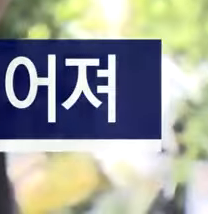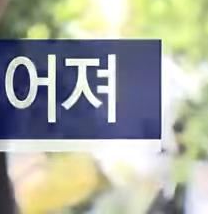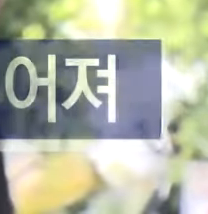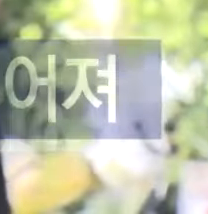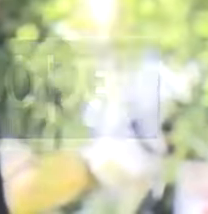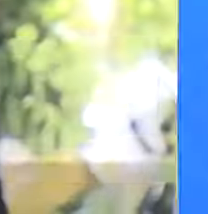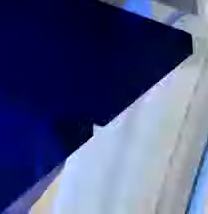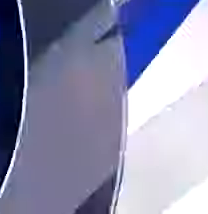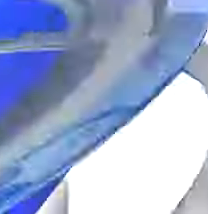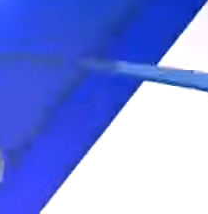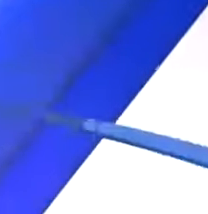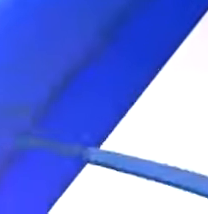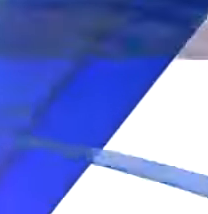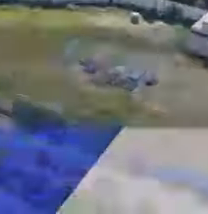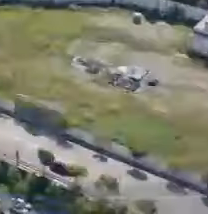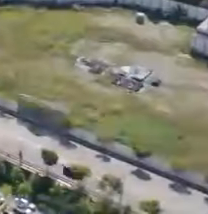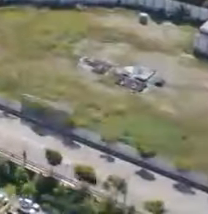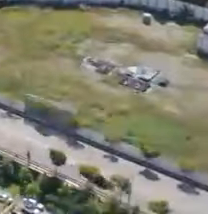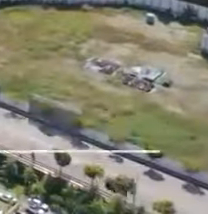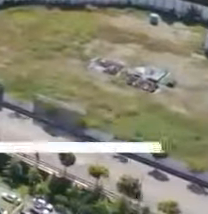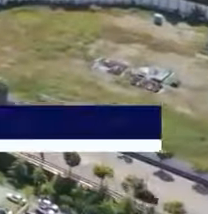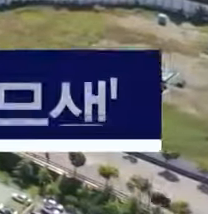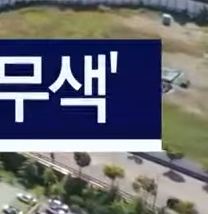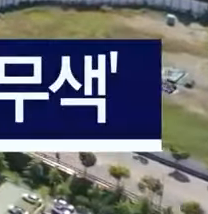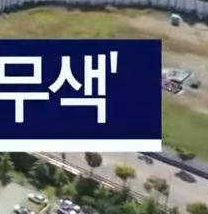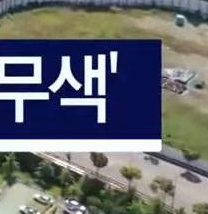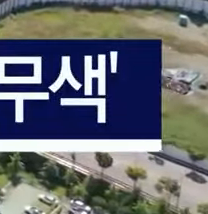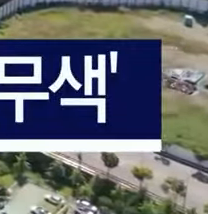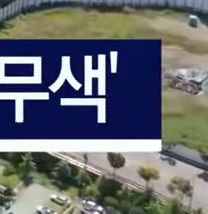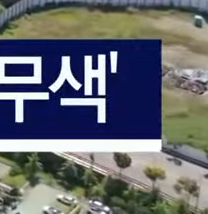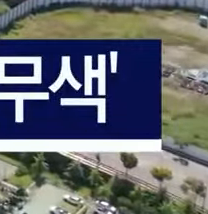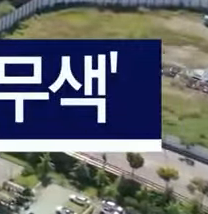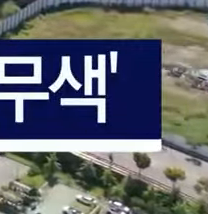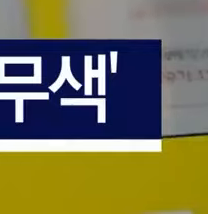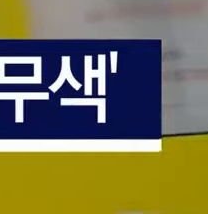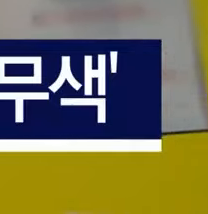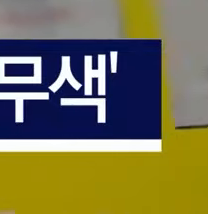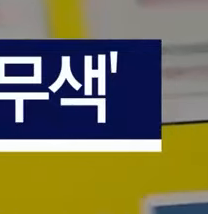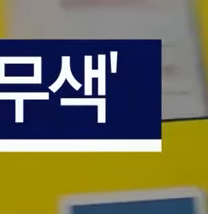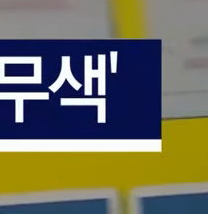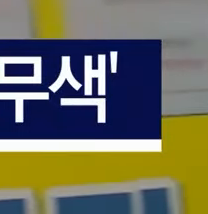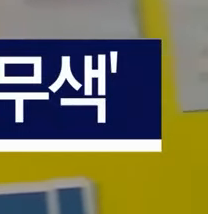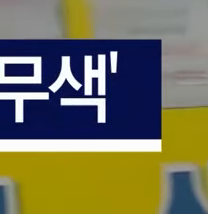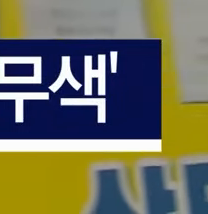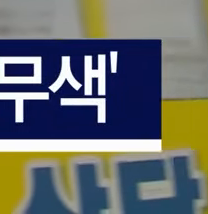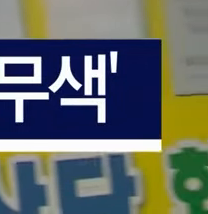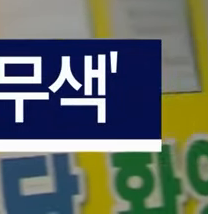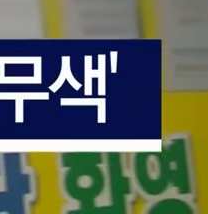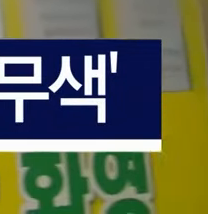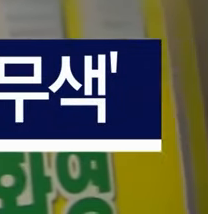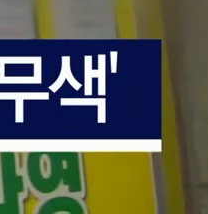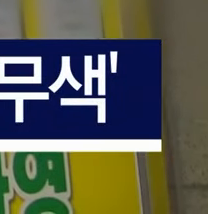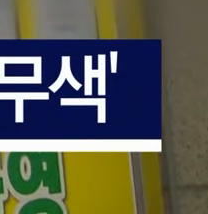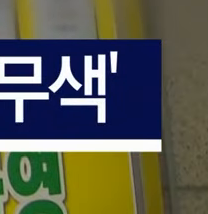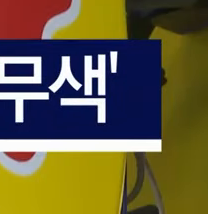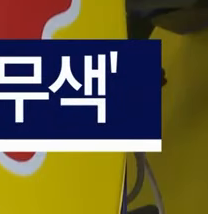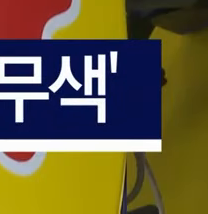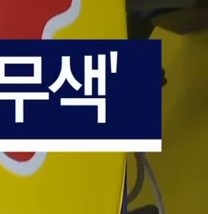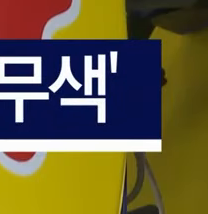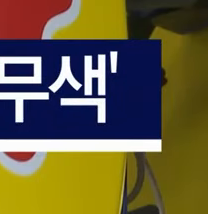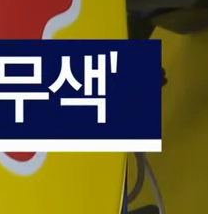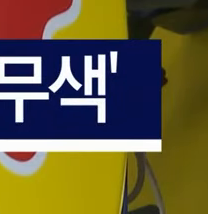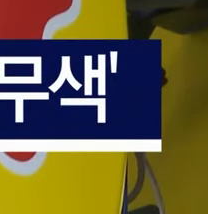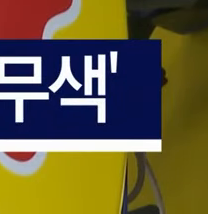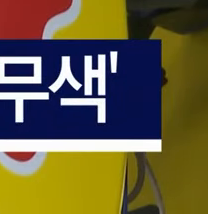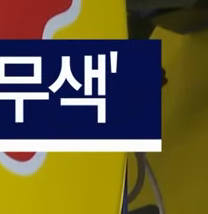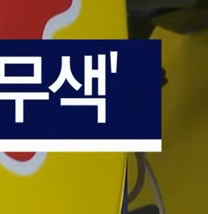발길이 이어졌습니다. 지역 아파트 시장은 침체에서 벗어나지 못하고 있습니다. 아파트 매매 가격은